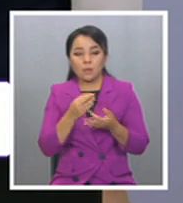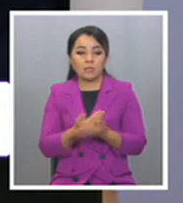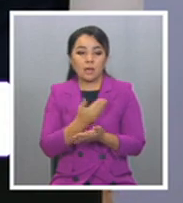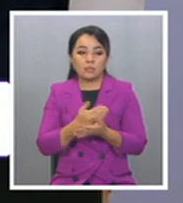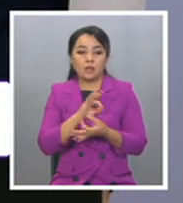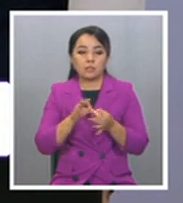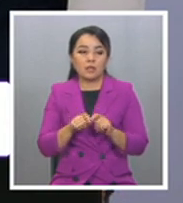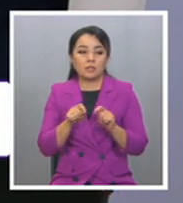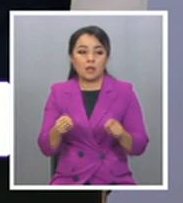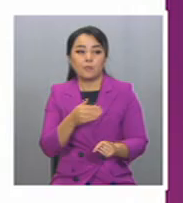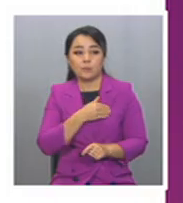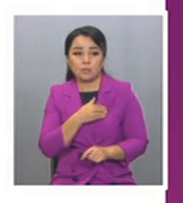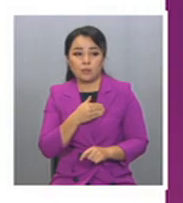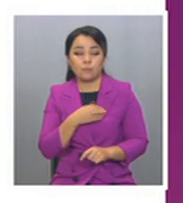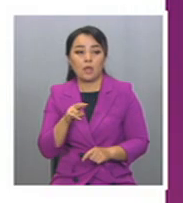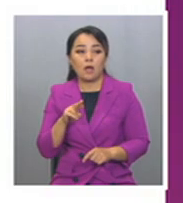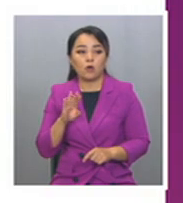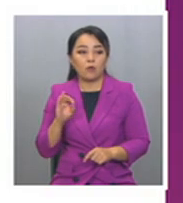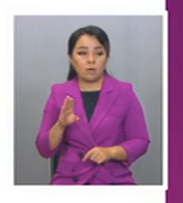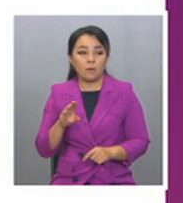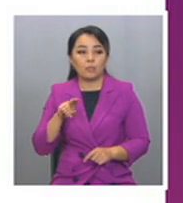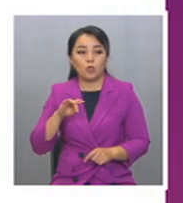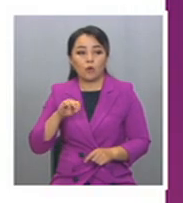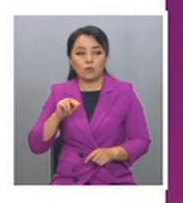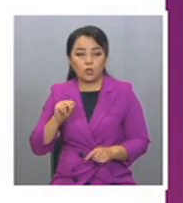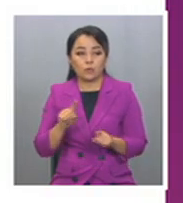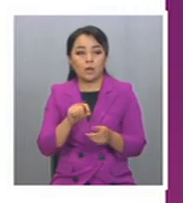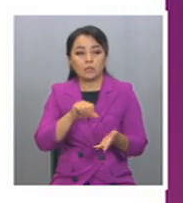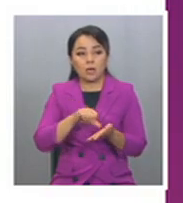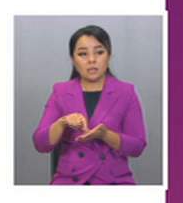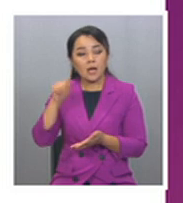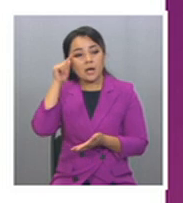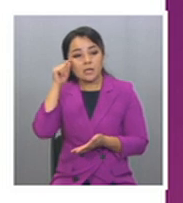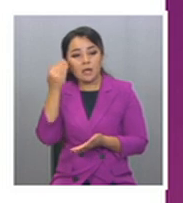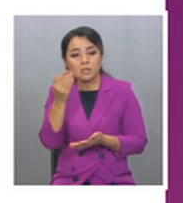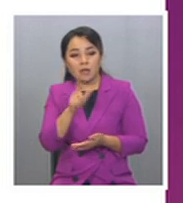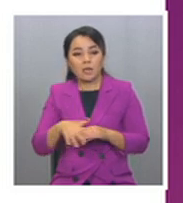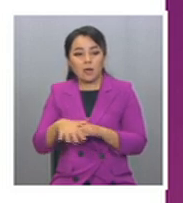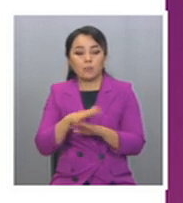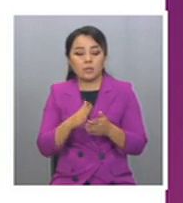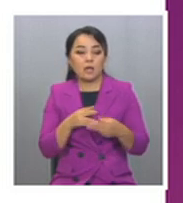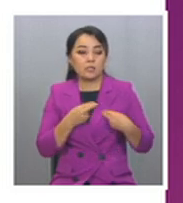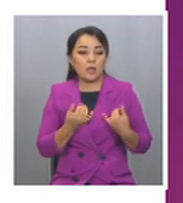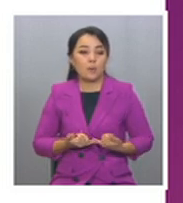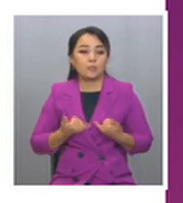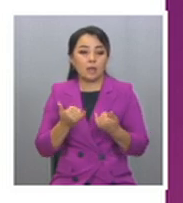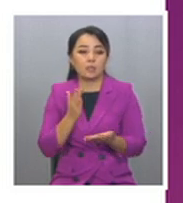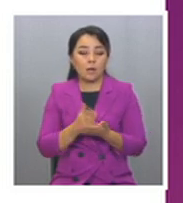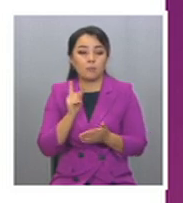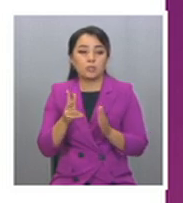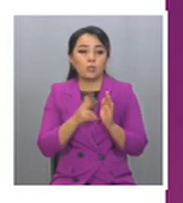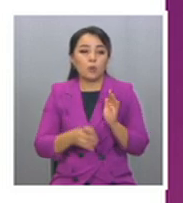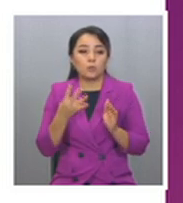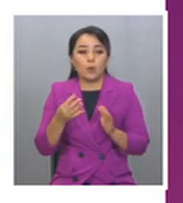келейік. Яков Петрович Гавердовский «Қырғыз қайсақ даласына шолу» атты еңбегінде